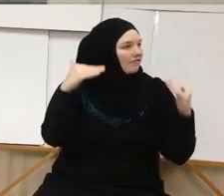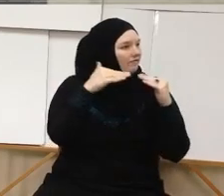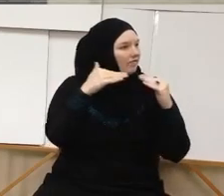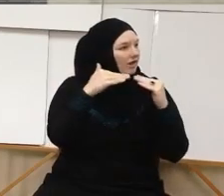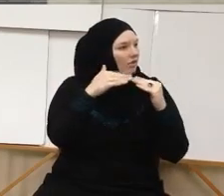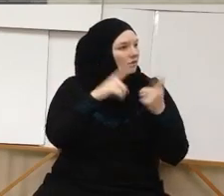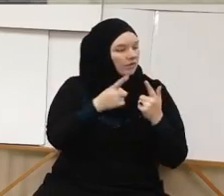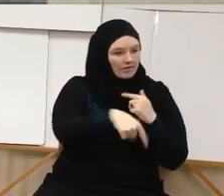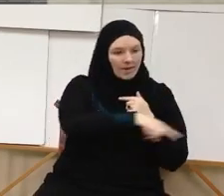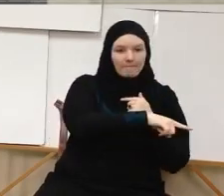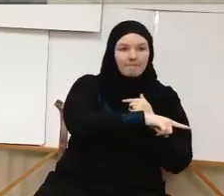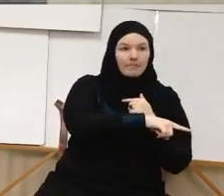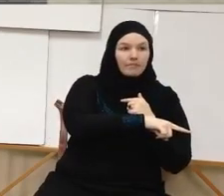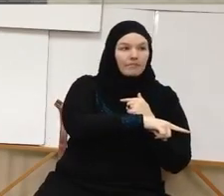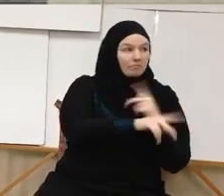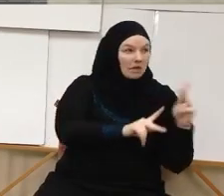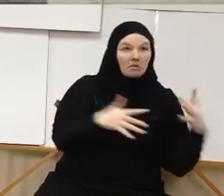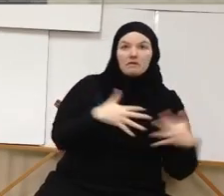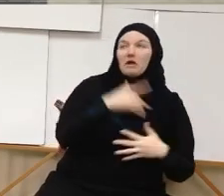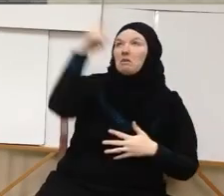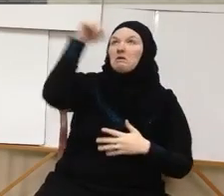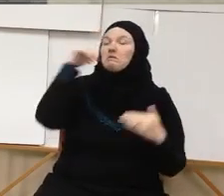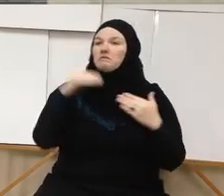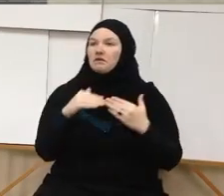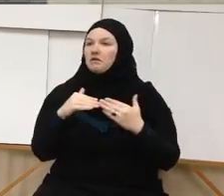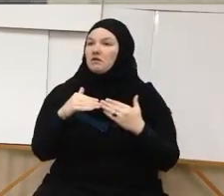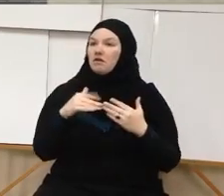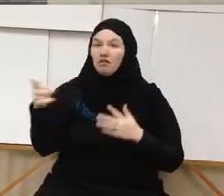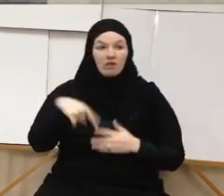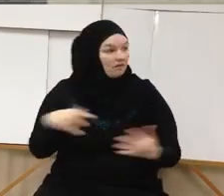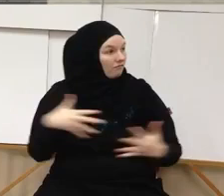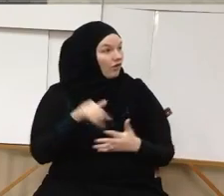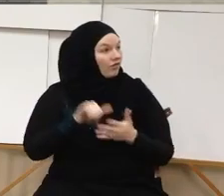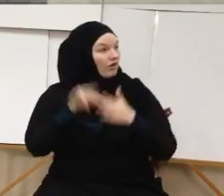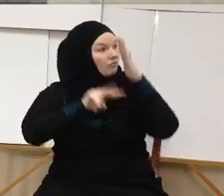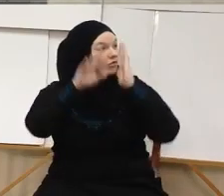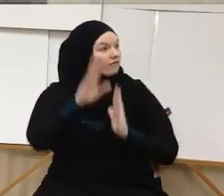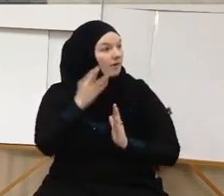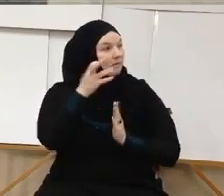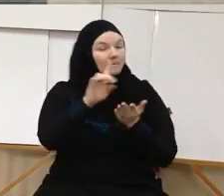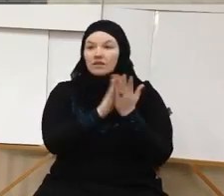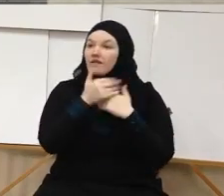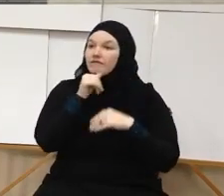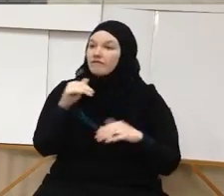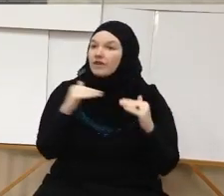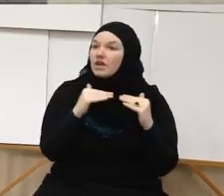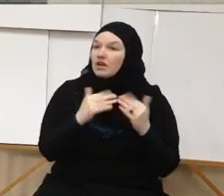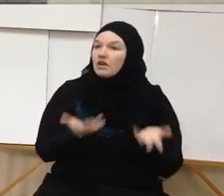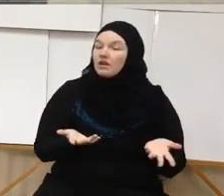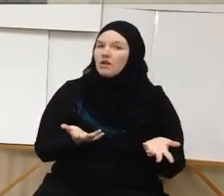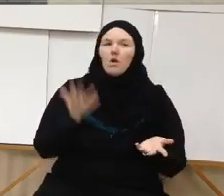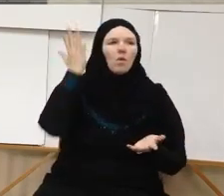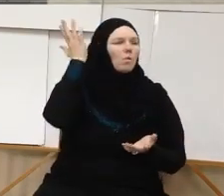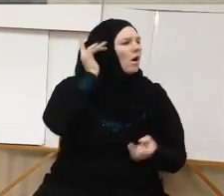them? أَمْ يَخَافُونَ أَنْ يَحِيفَ اللَّهُ عَلَيْهِمْ وَرَسُولُهُ. Why do